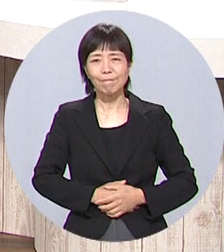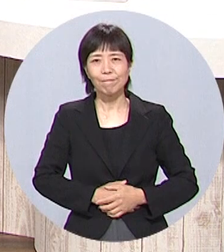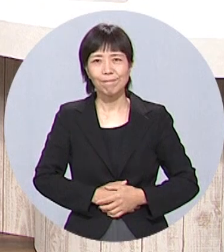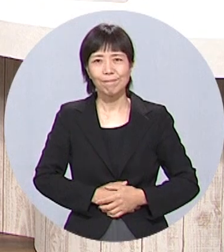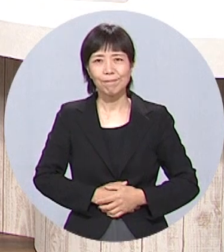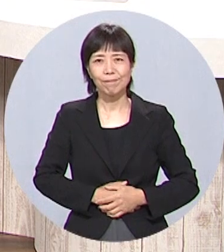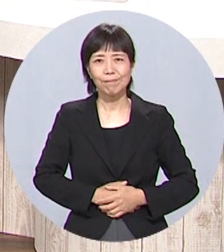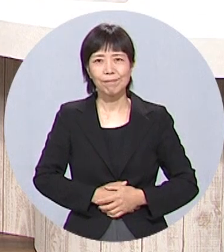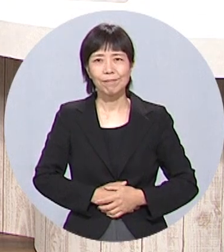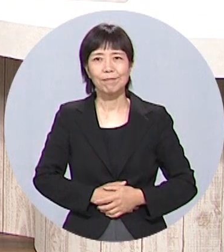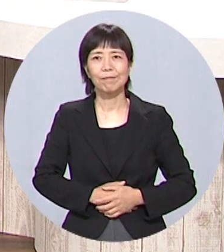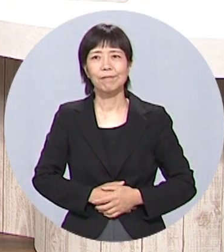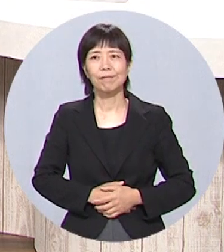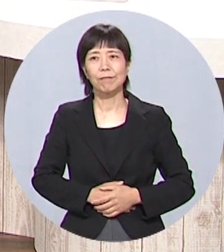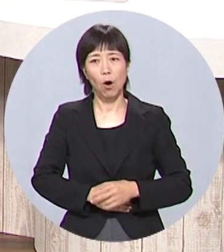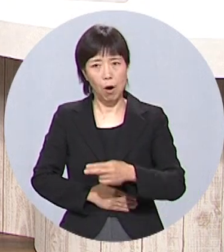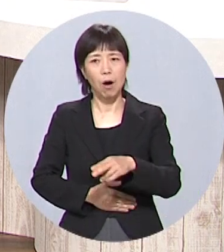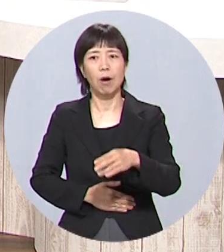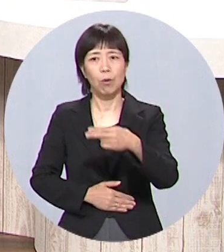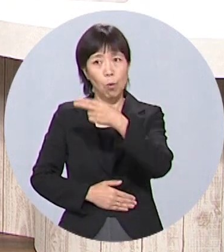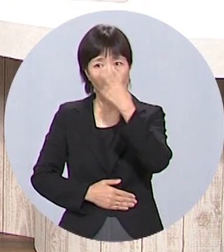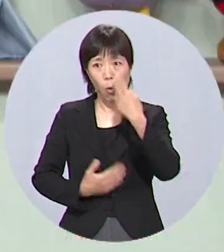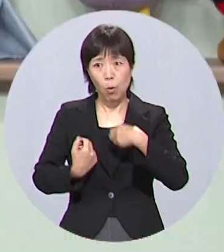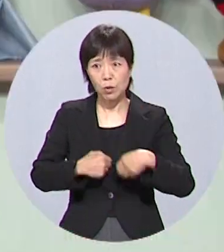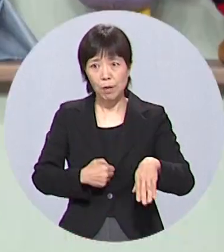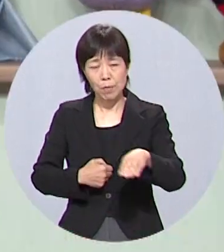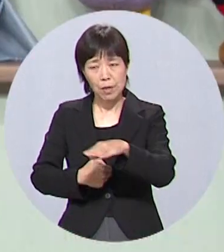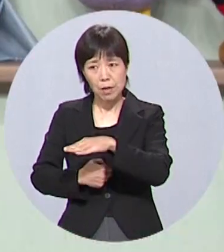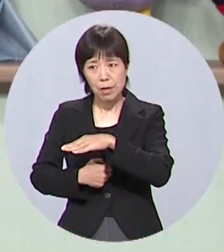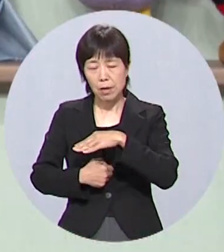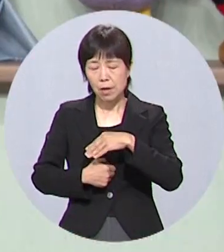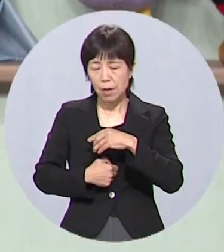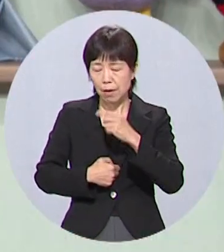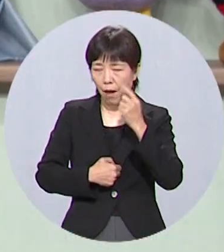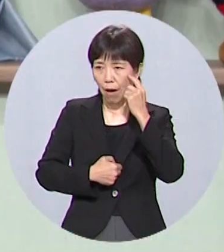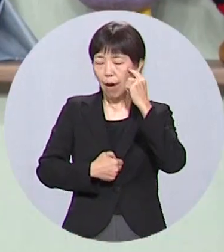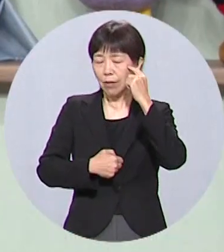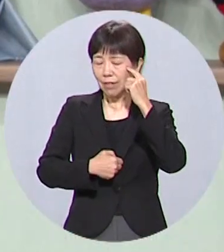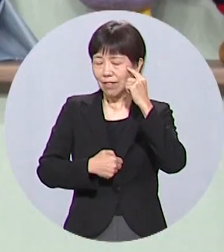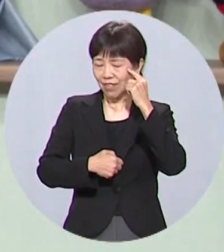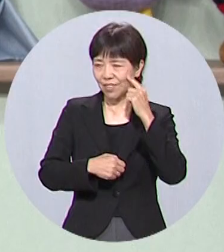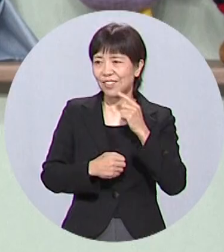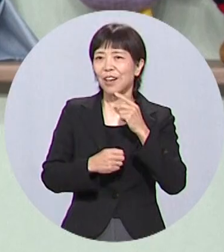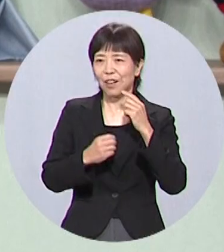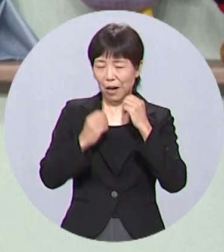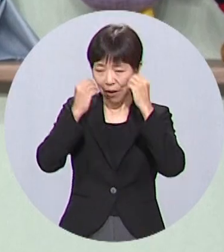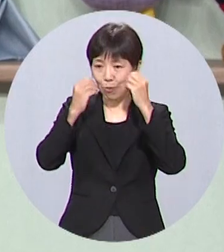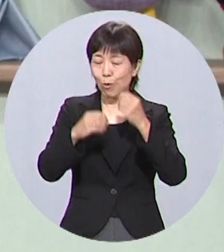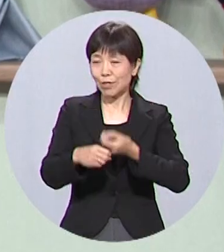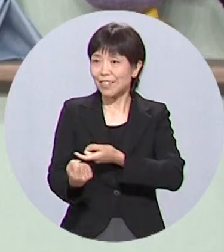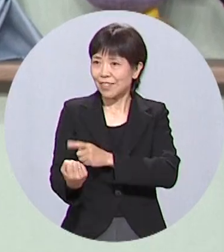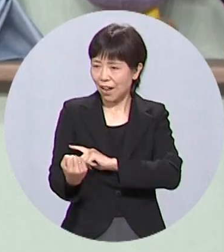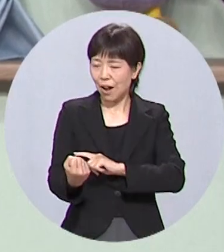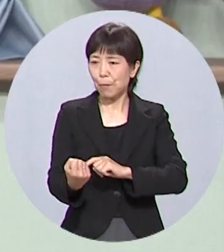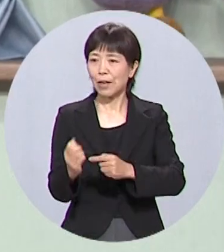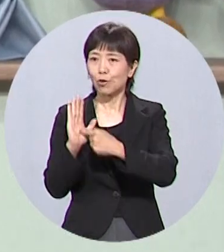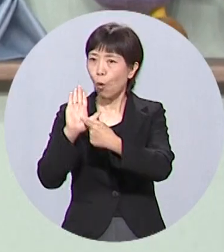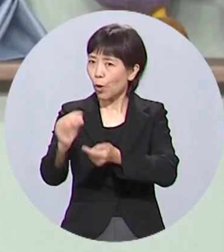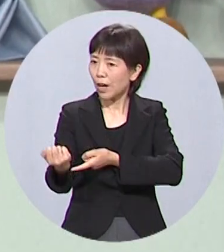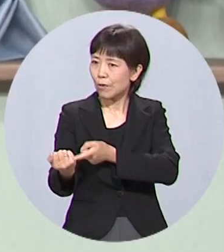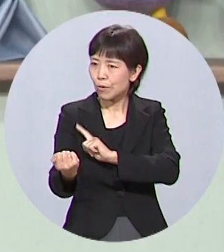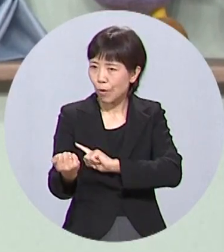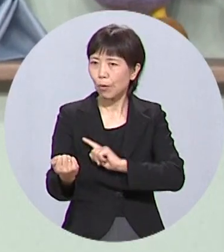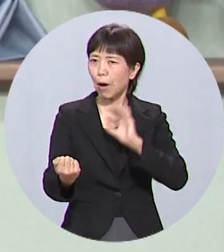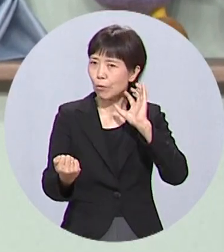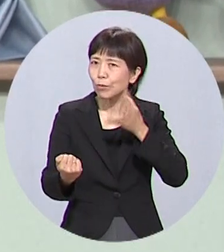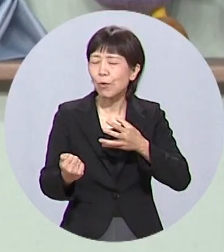いかがでしたか。 高校生の皆さんの感性の豊かさ、またそれをこう表現する力にすごく感動